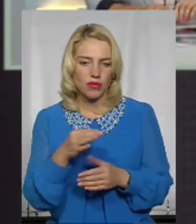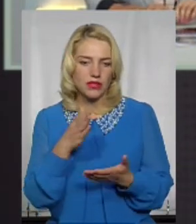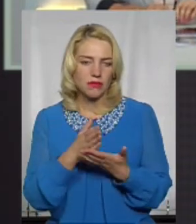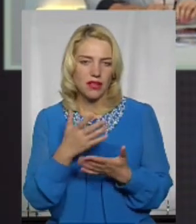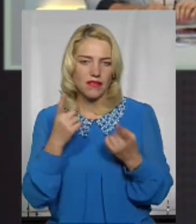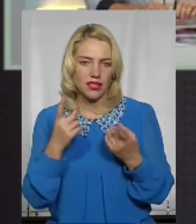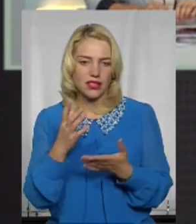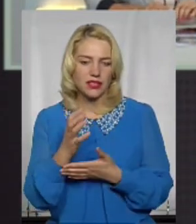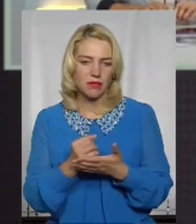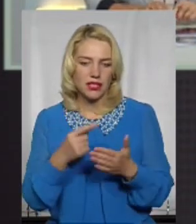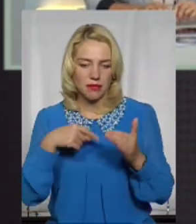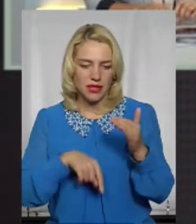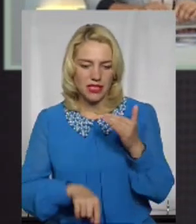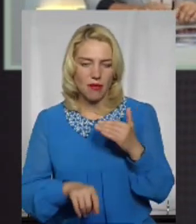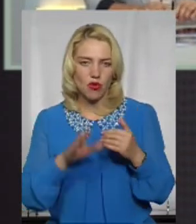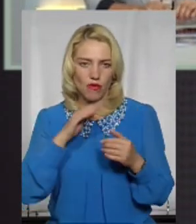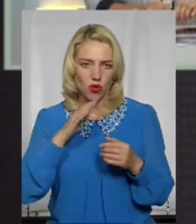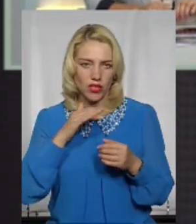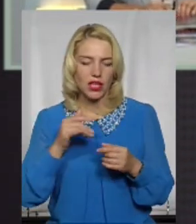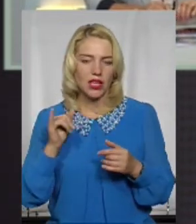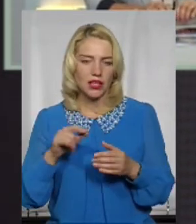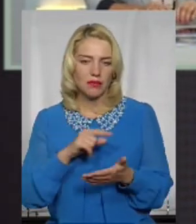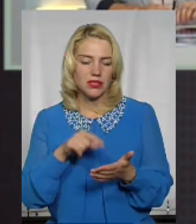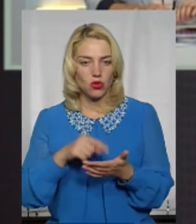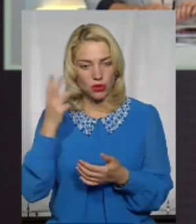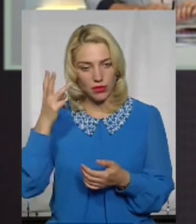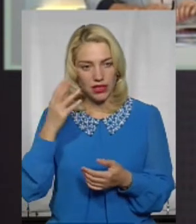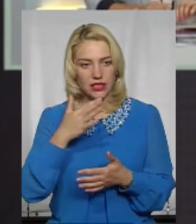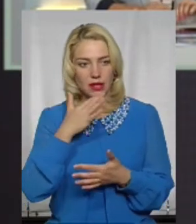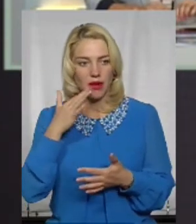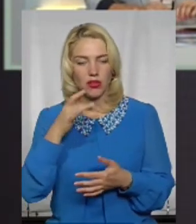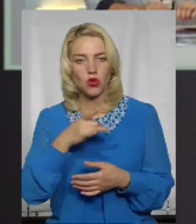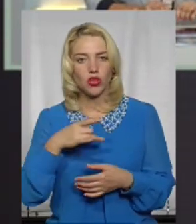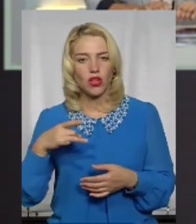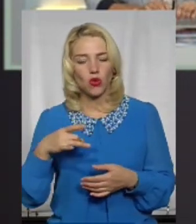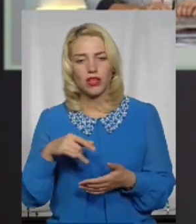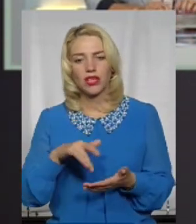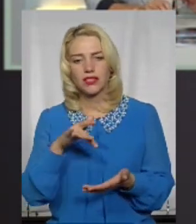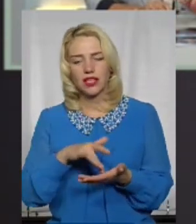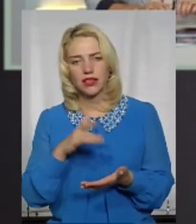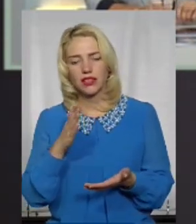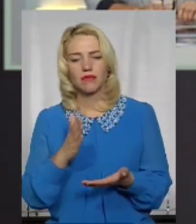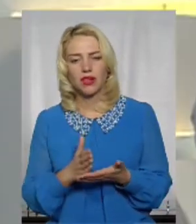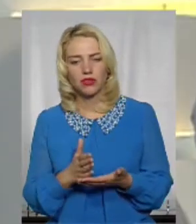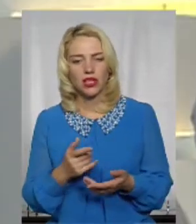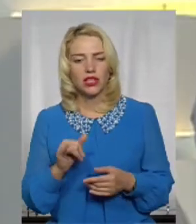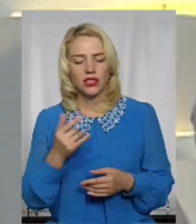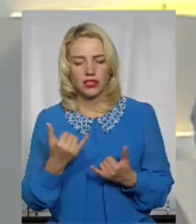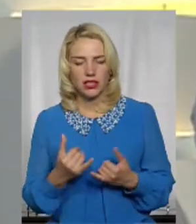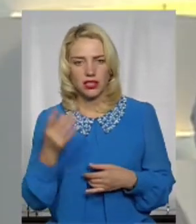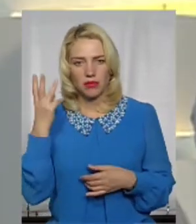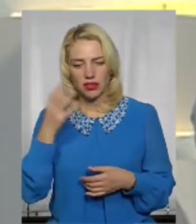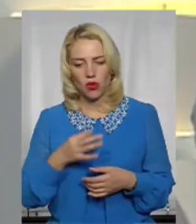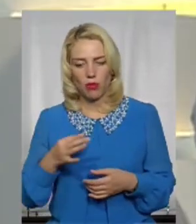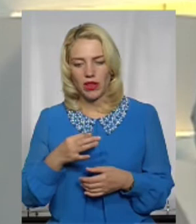великі запаси підземної води, і місто Хмельницьке, і багато районних центрів ще мають, і зараз Хмельницькою обласною